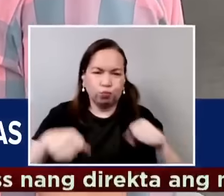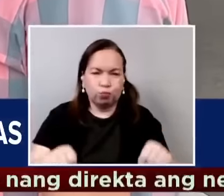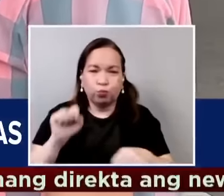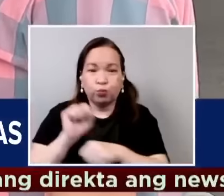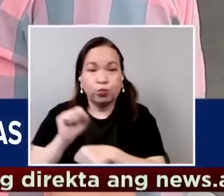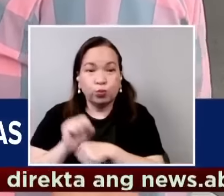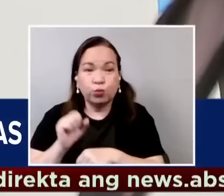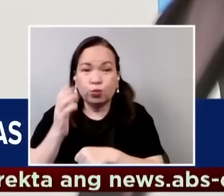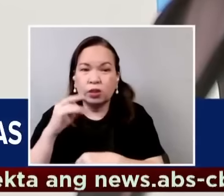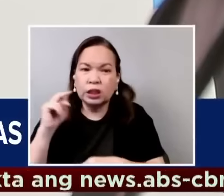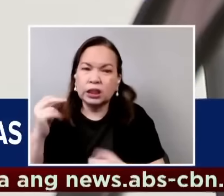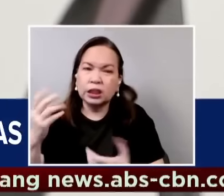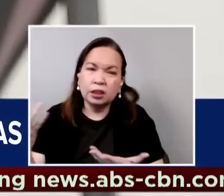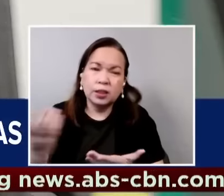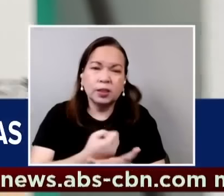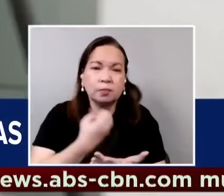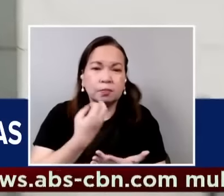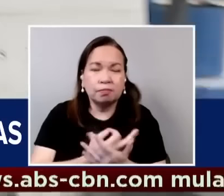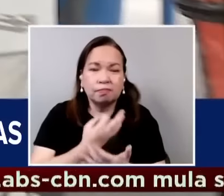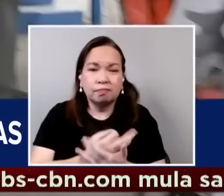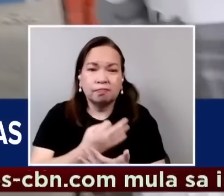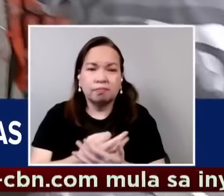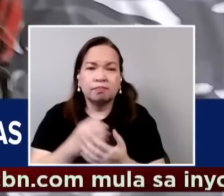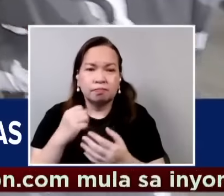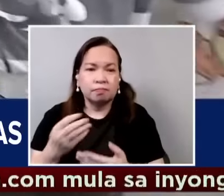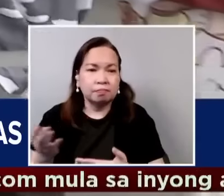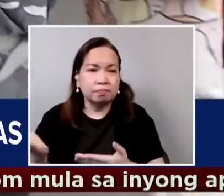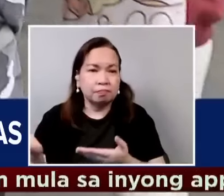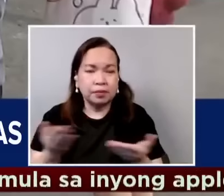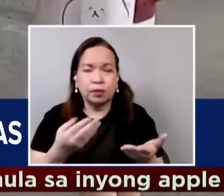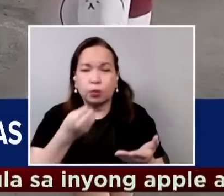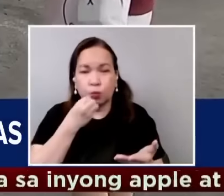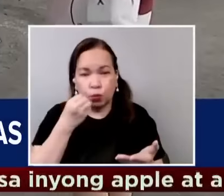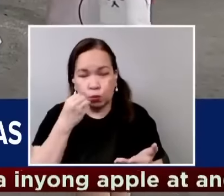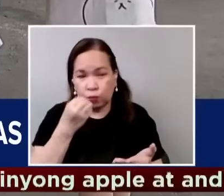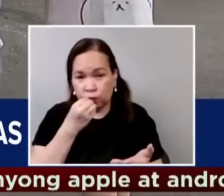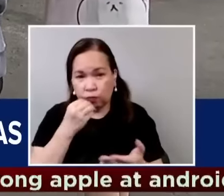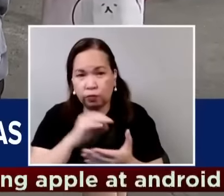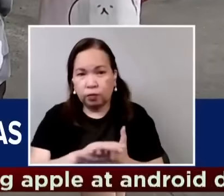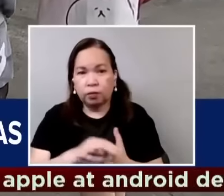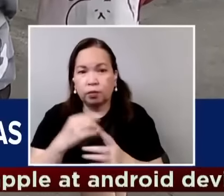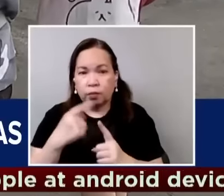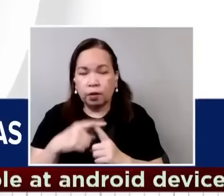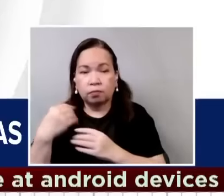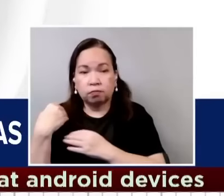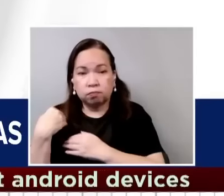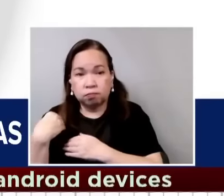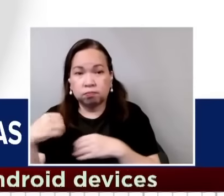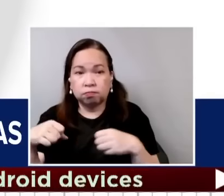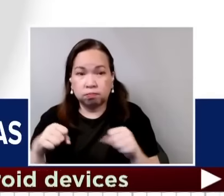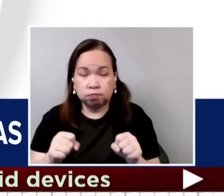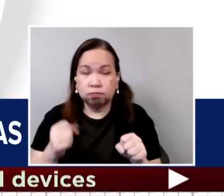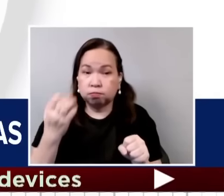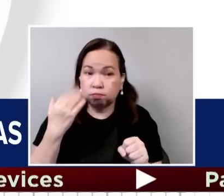niya umanong kumita para may maiuwi sa pamilya. Nadagdagan pa ang pasani ng mga riders dahil